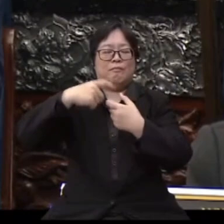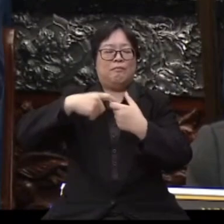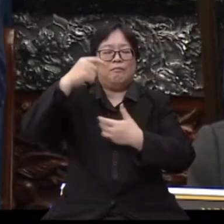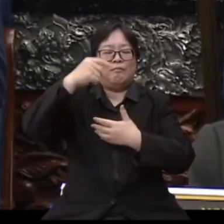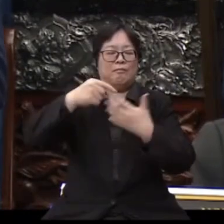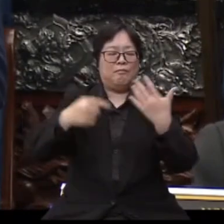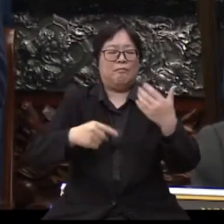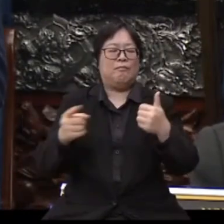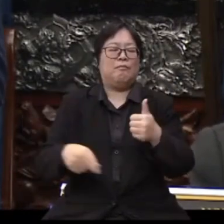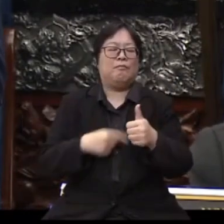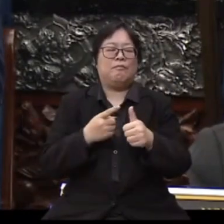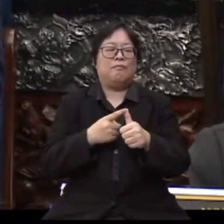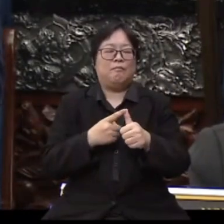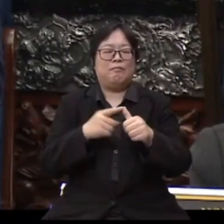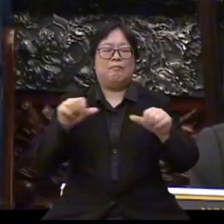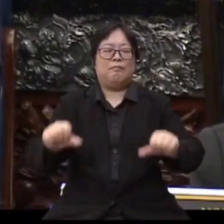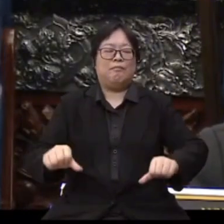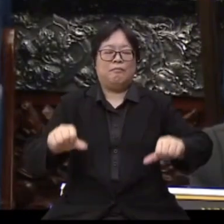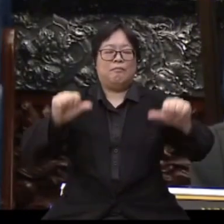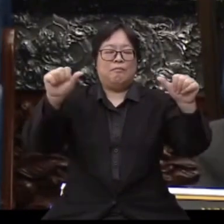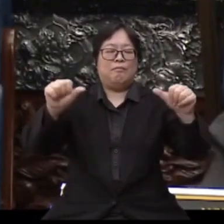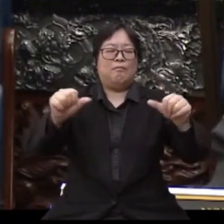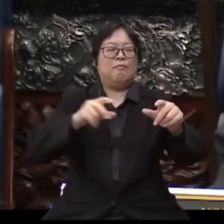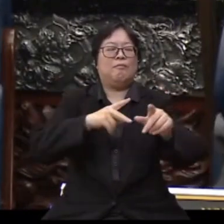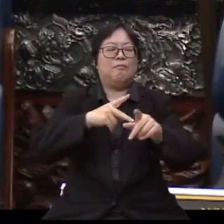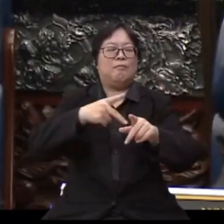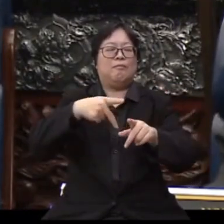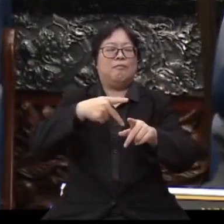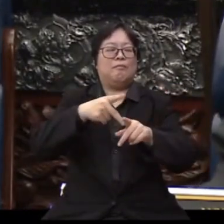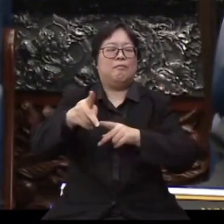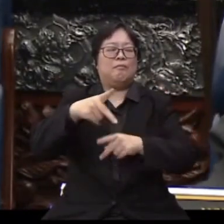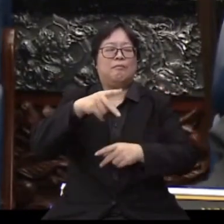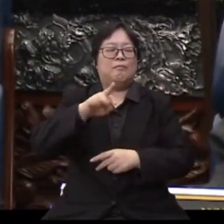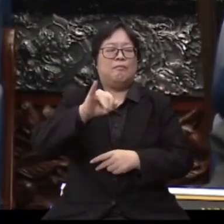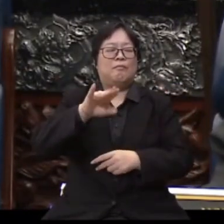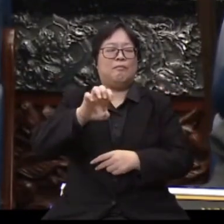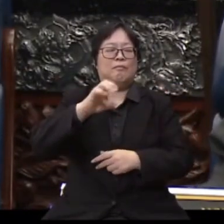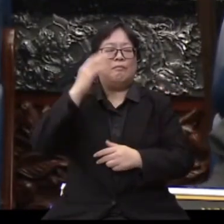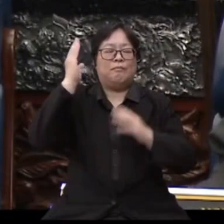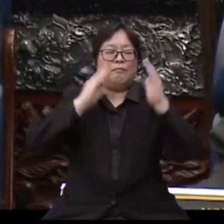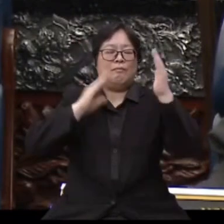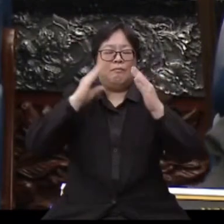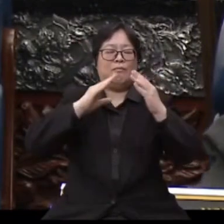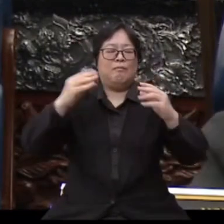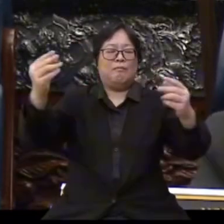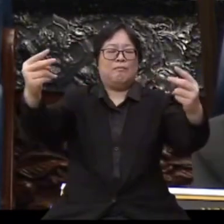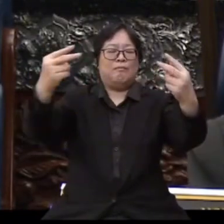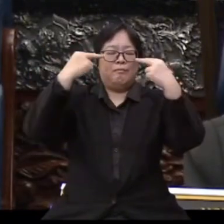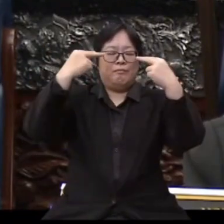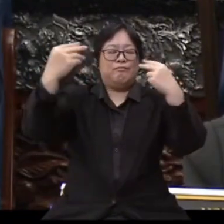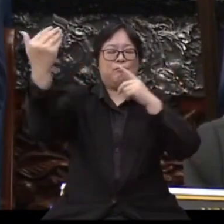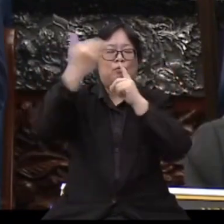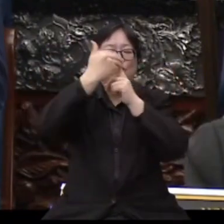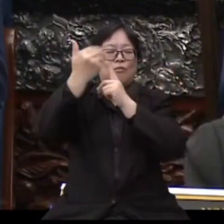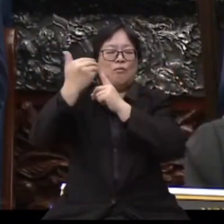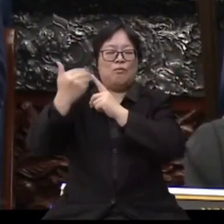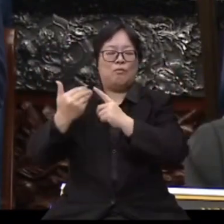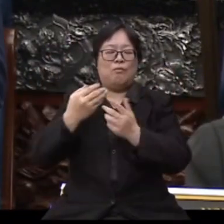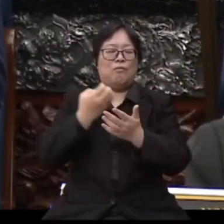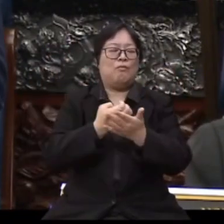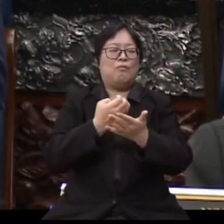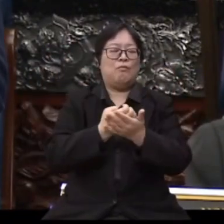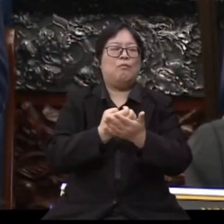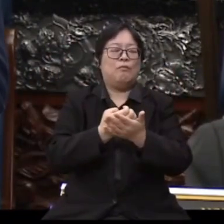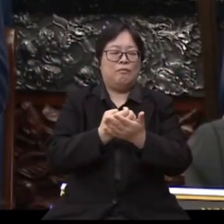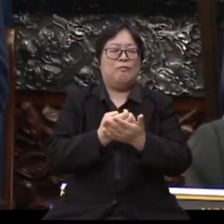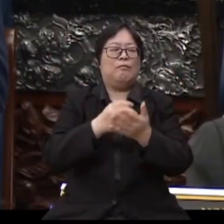berikut. Pertama, meningkatkan profil negara sebagai destinasi pelaburan utama serantau untuk